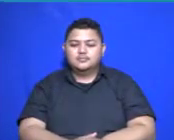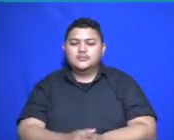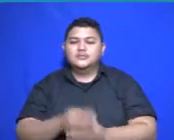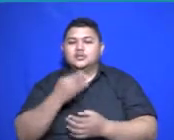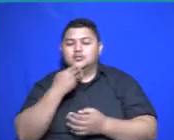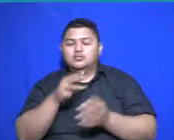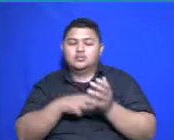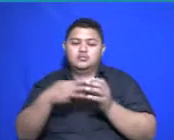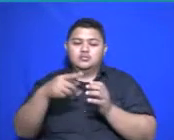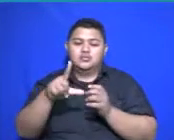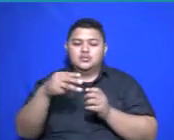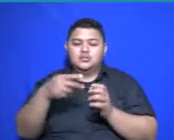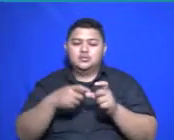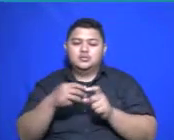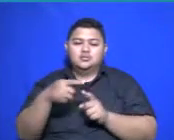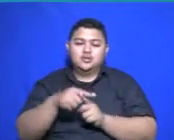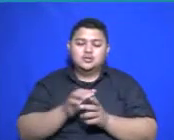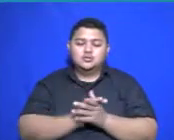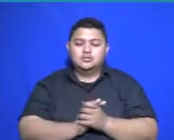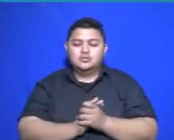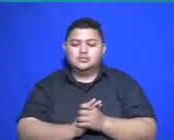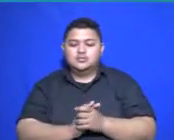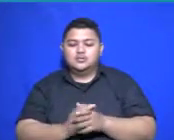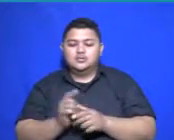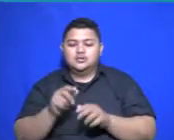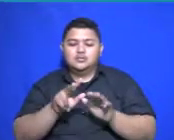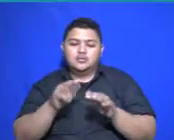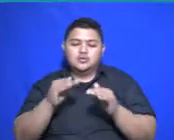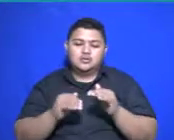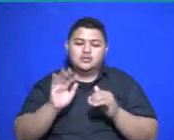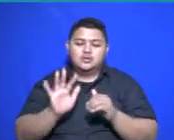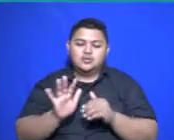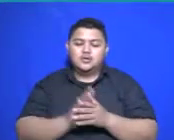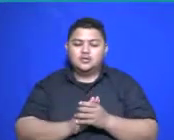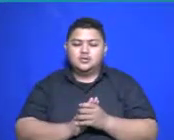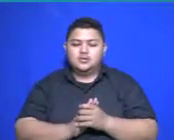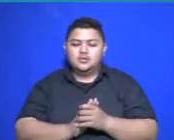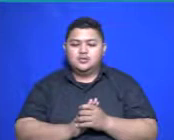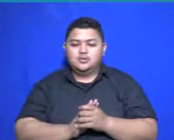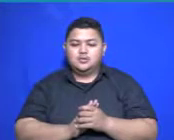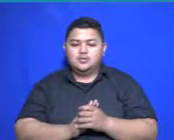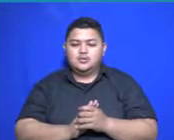meleset gitu, dari 8 jadi 5 dari 16 jadi